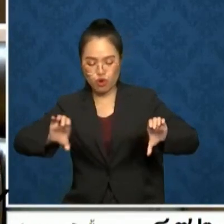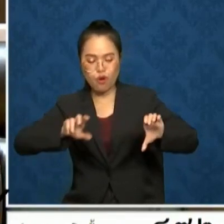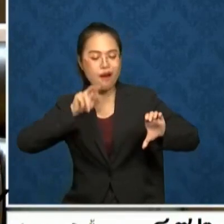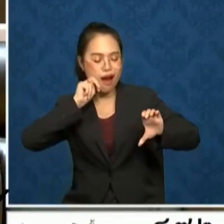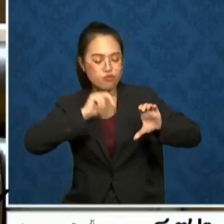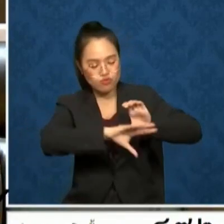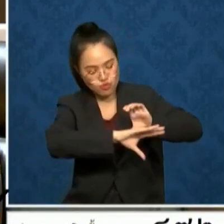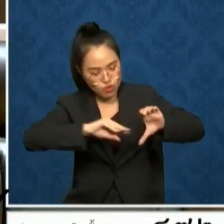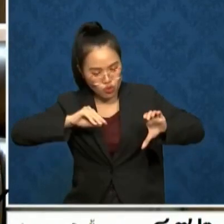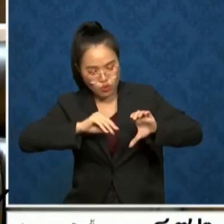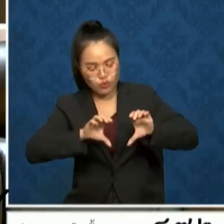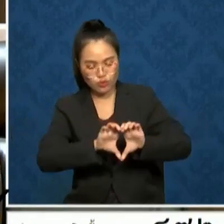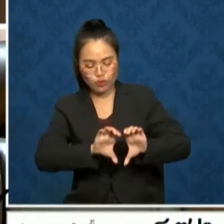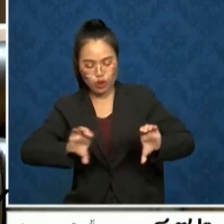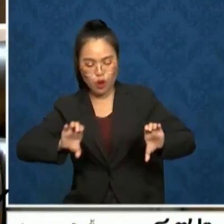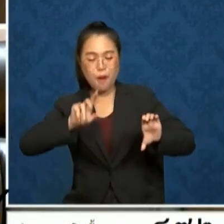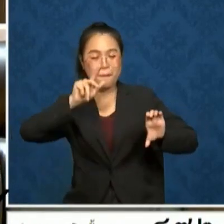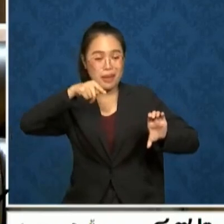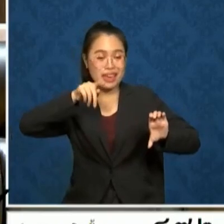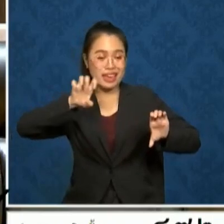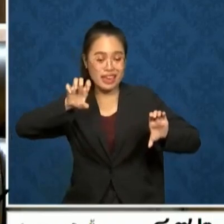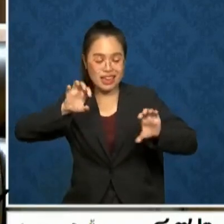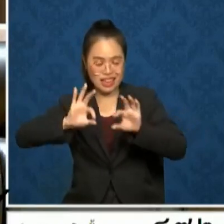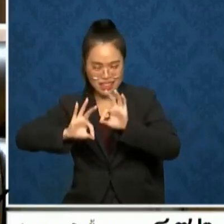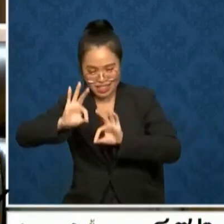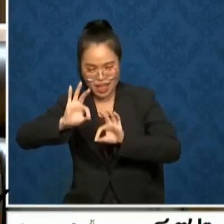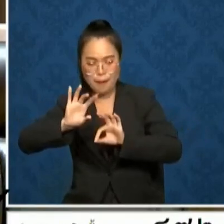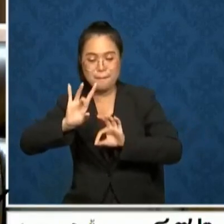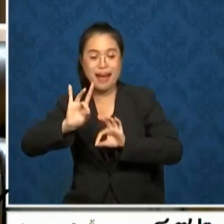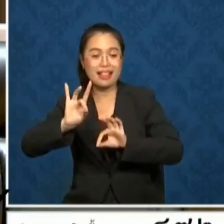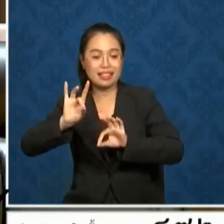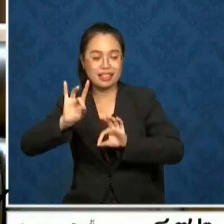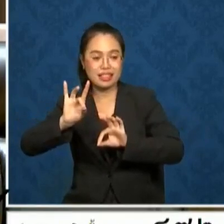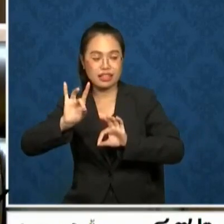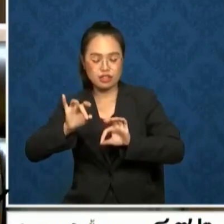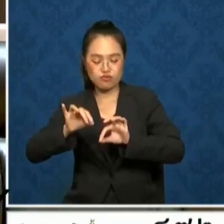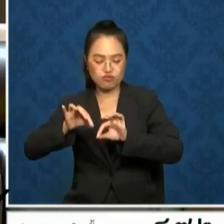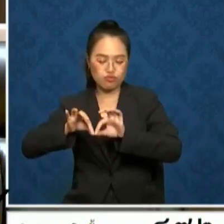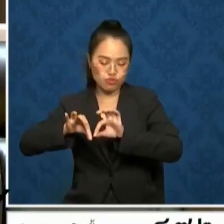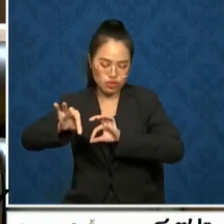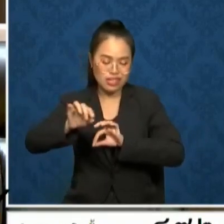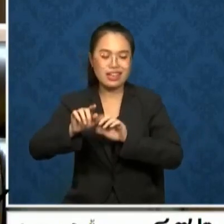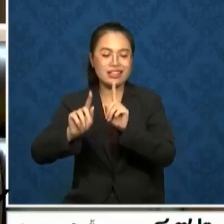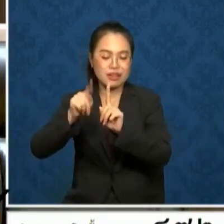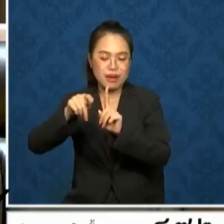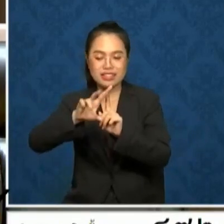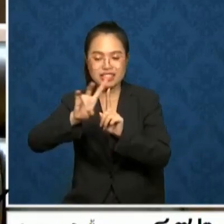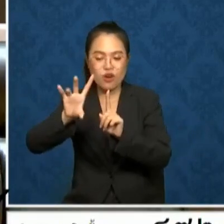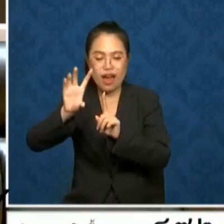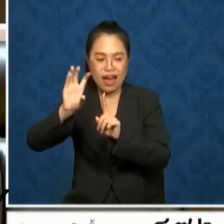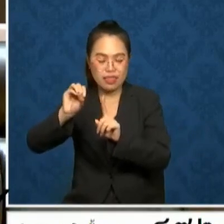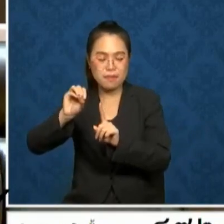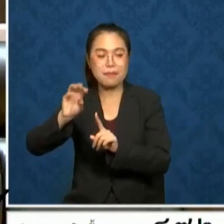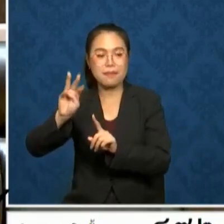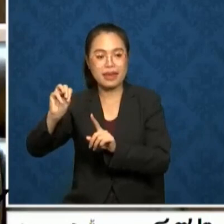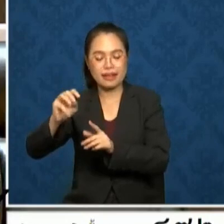ขนาดเส้นผ่าศูนย์กลาง8นิ้วระยะทาง 1,750 เมตรเพื่อแก้ไขปัญหาความเดือดร้อนให้กับพี่น้องประช